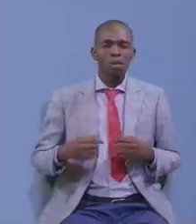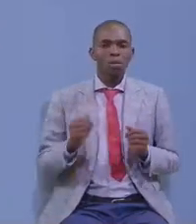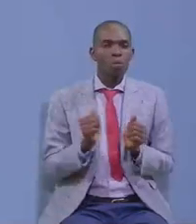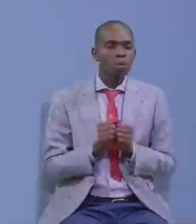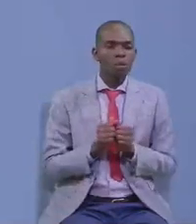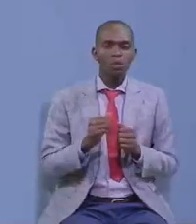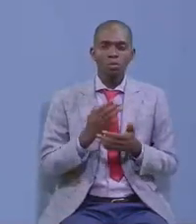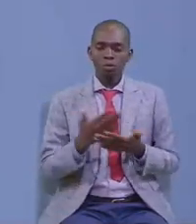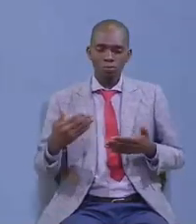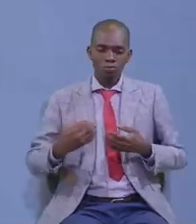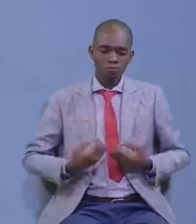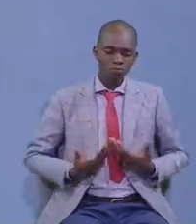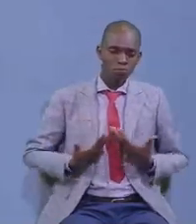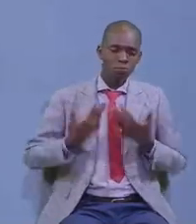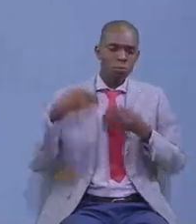dans ton cœur.